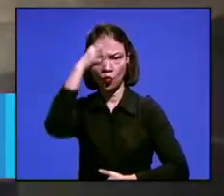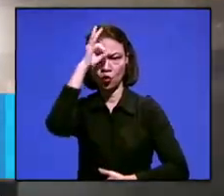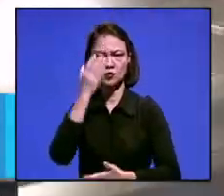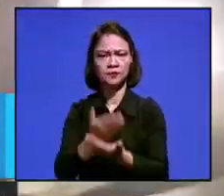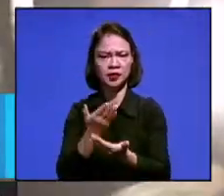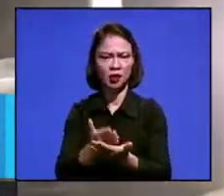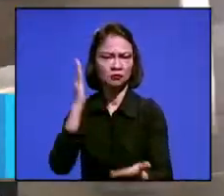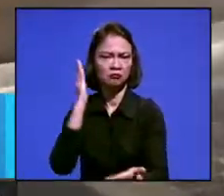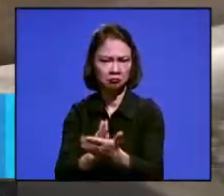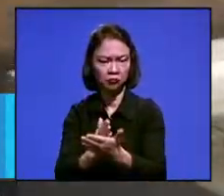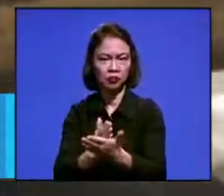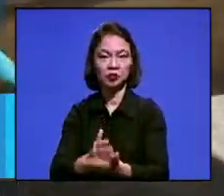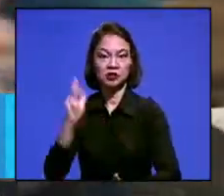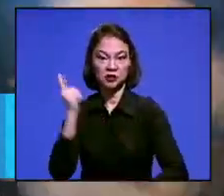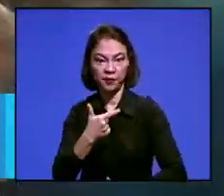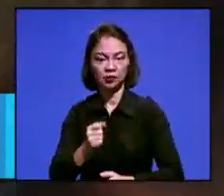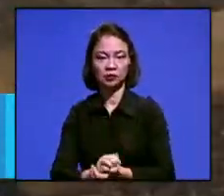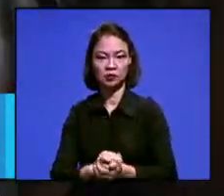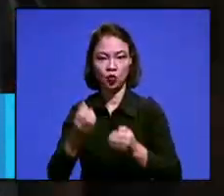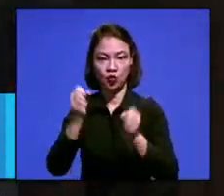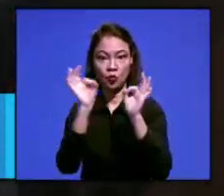mereka segera mengosongkan kafe.